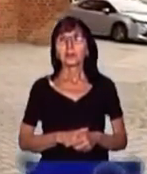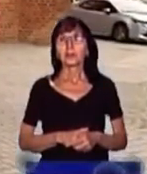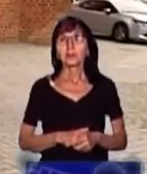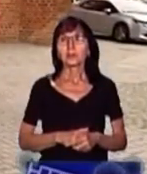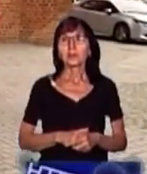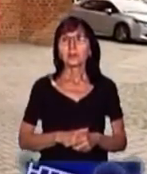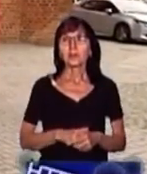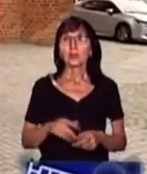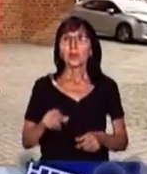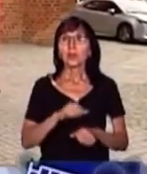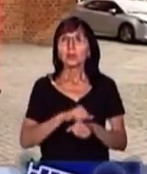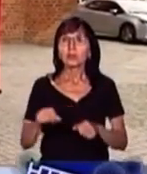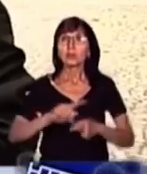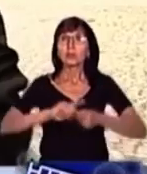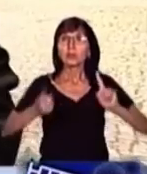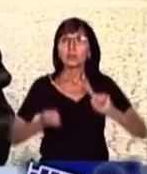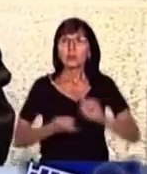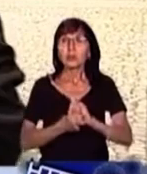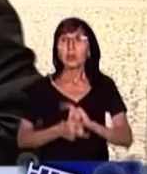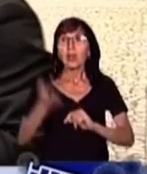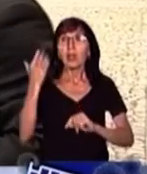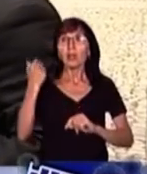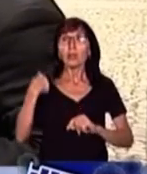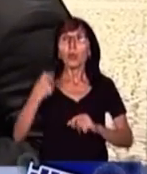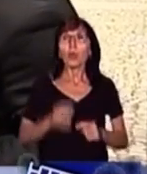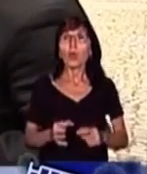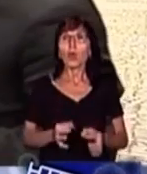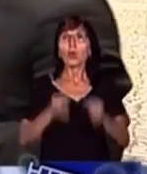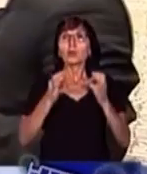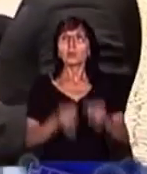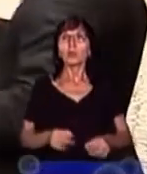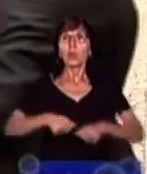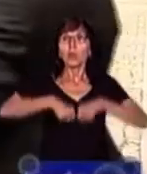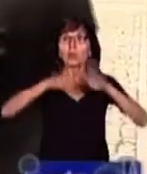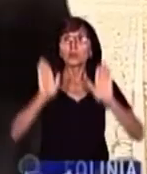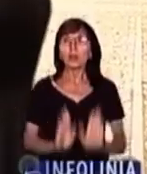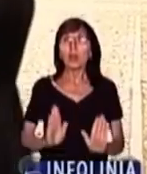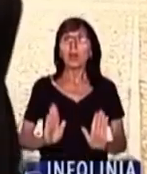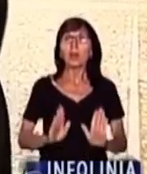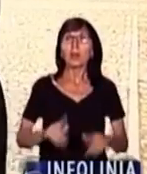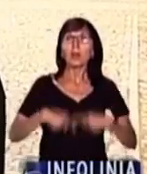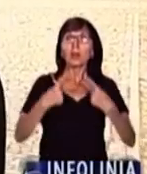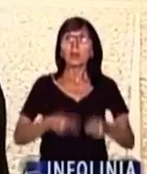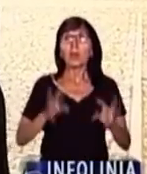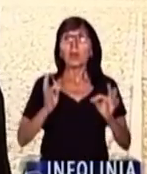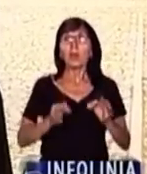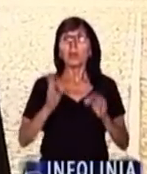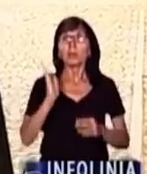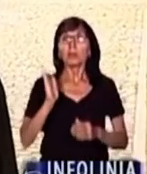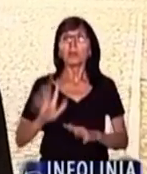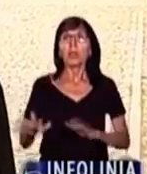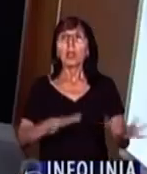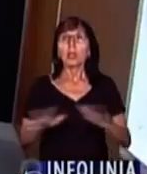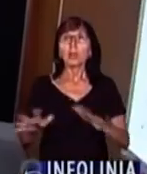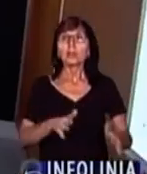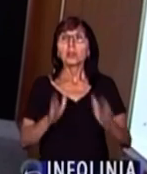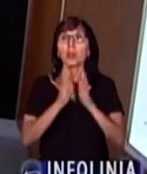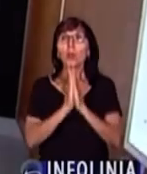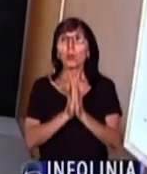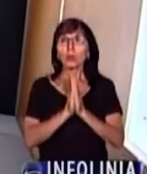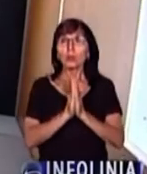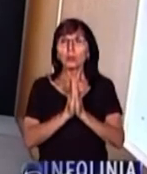To radykalna metamorfoza. Kiedyś ta ciężarówka była sklepem na kółkach. Teraz będzie miejscem modlitwy i adoracji. To